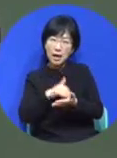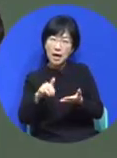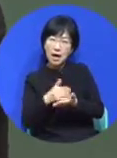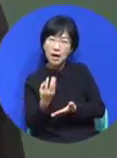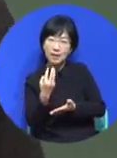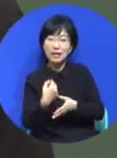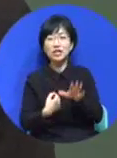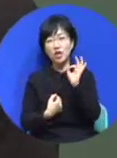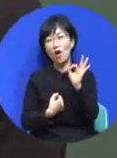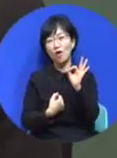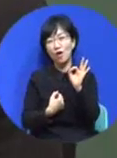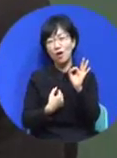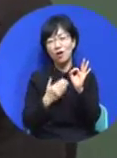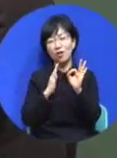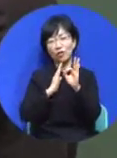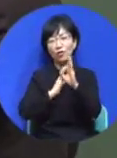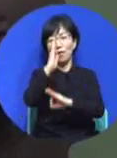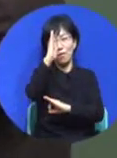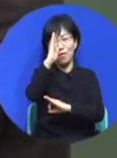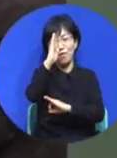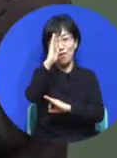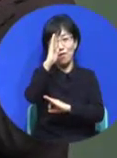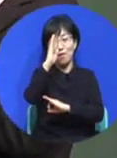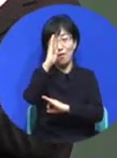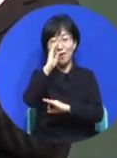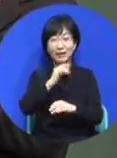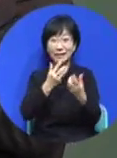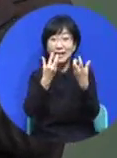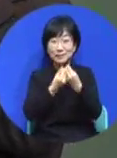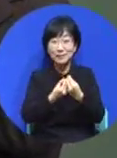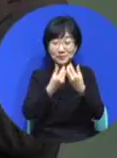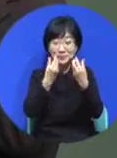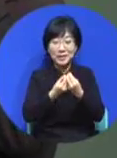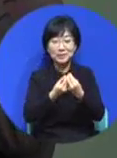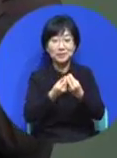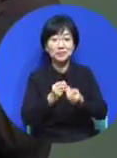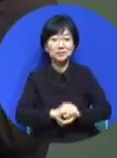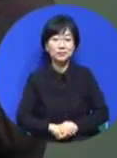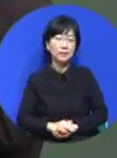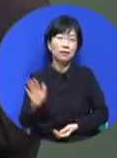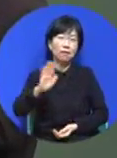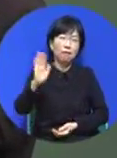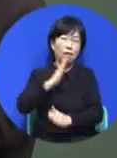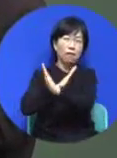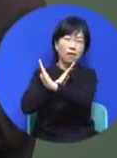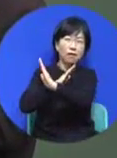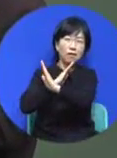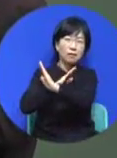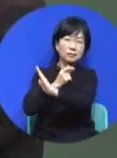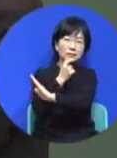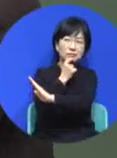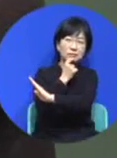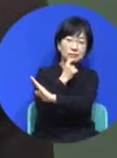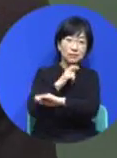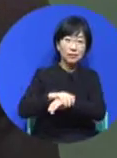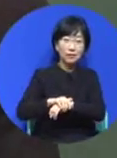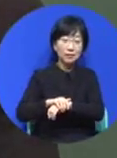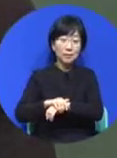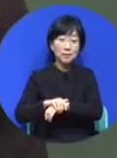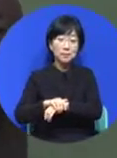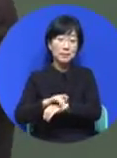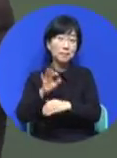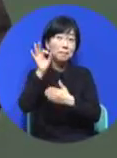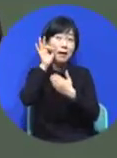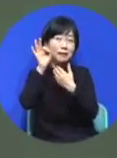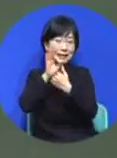down the 10 or more reasons why Abraham shouldn't do it. And one of them was this. 안 됩니다. He would say, no, God. 지금 만약에